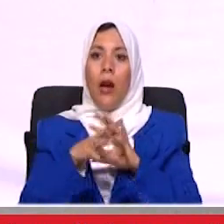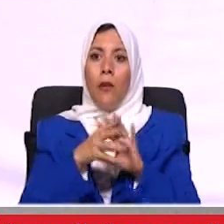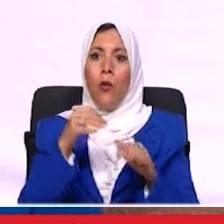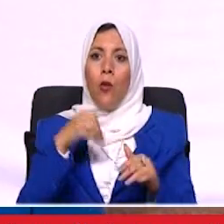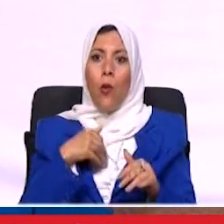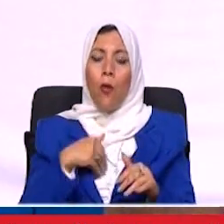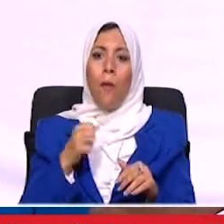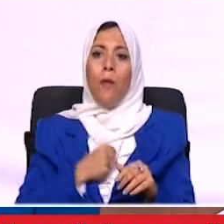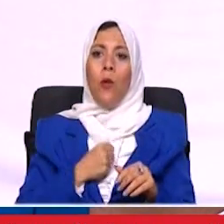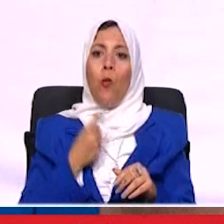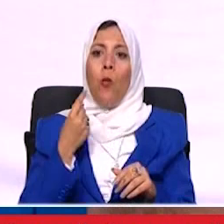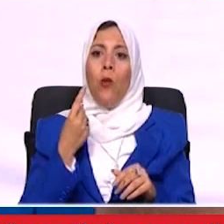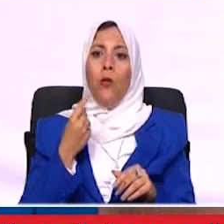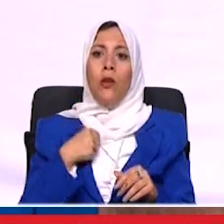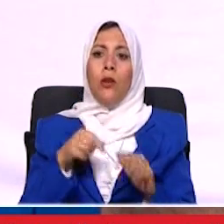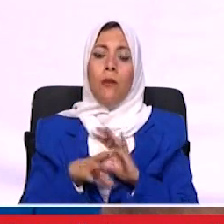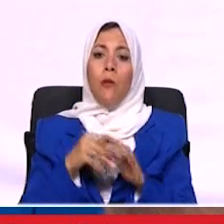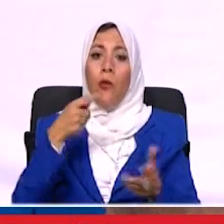مغامرات حياته، حاجات شخصيه جدا،